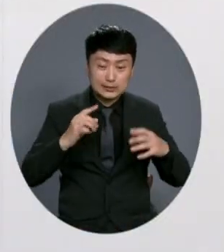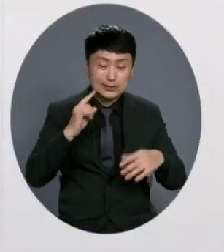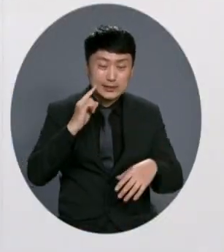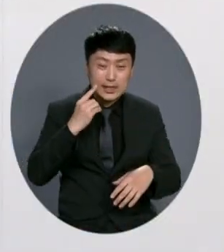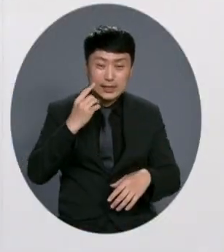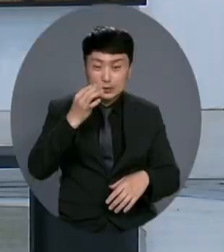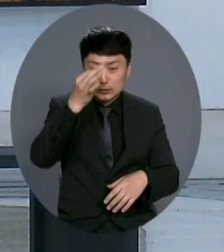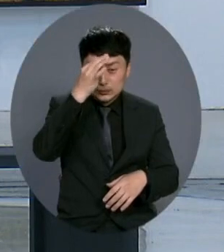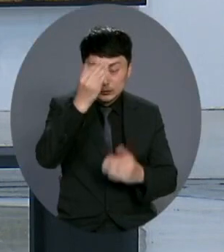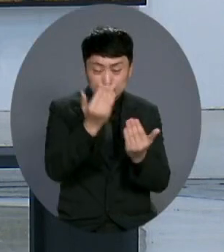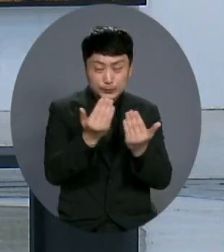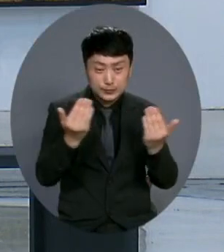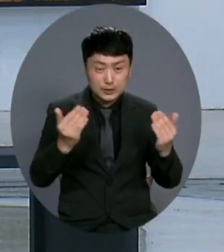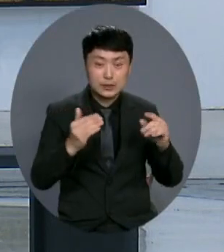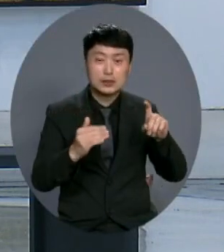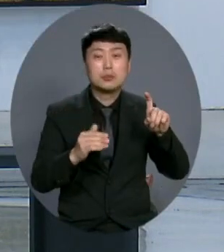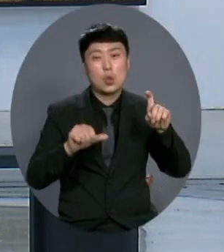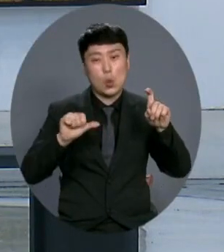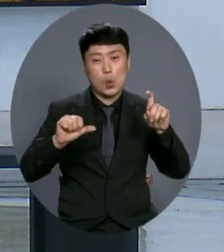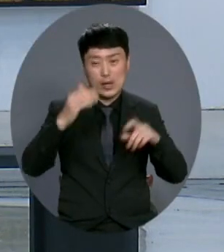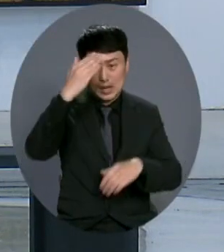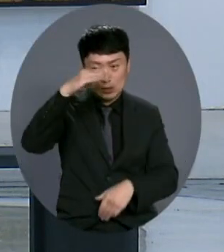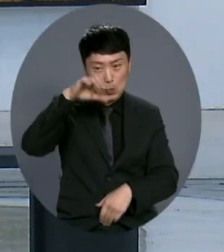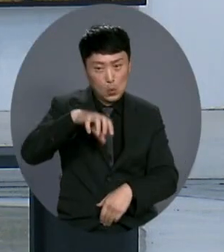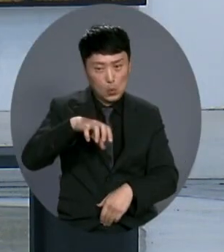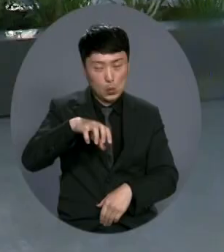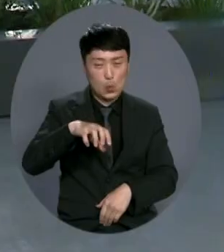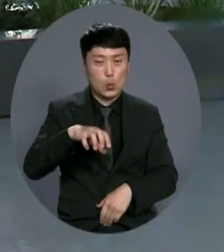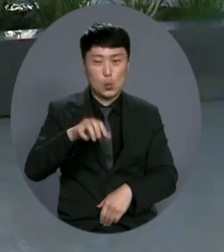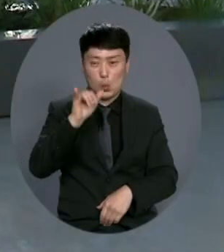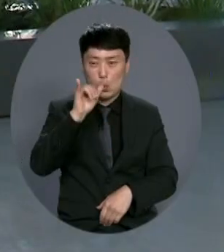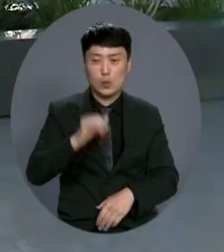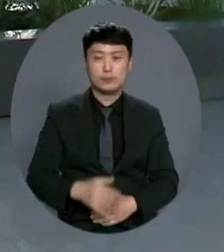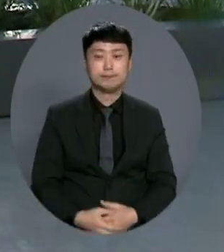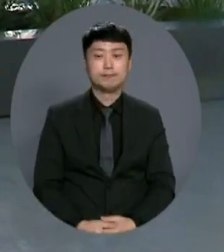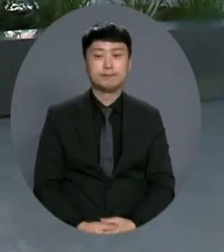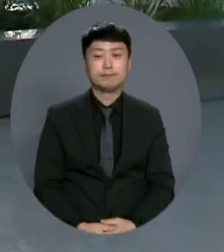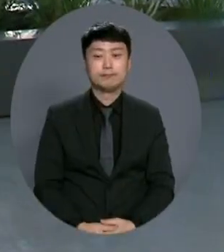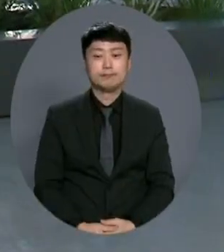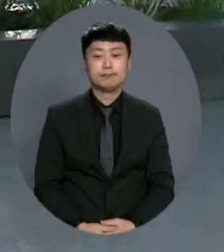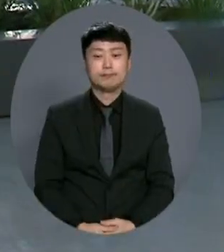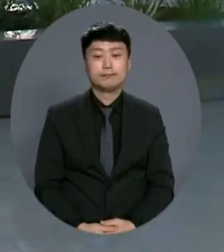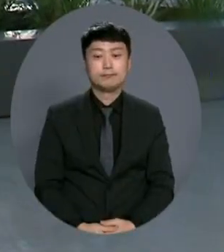디아프는 오는 5일까지 대구 엑스코에서 열립니다. MBC 뉴스 박재영입니다.